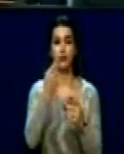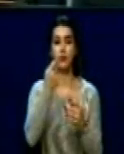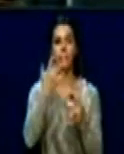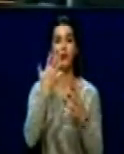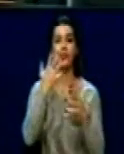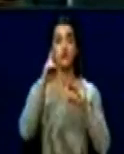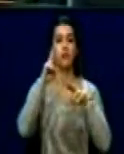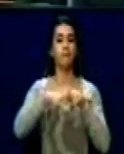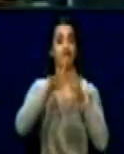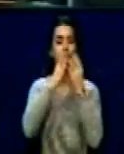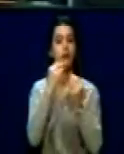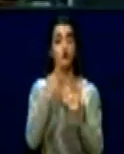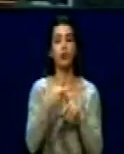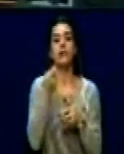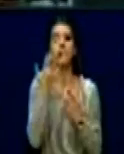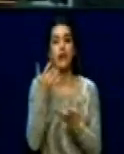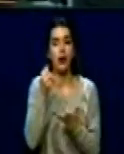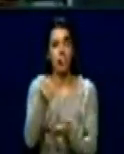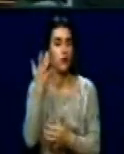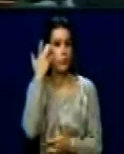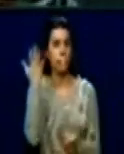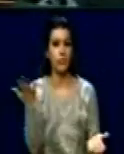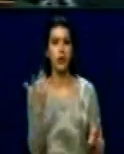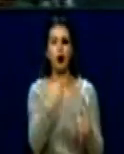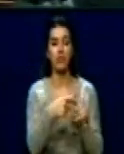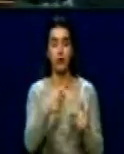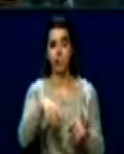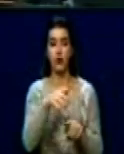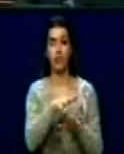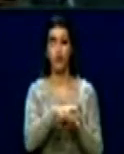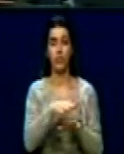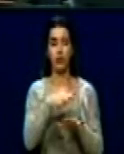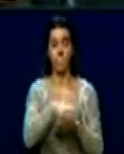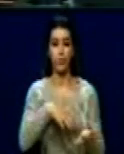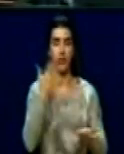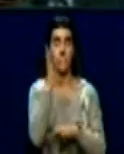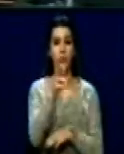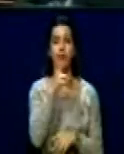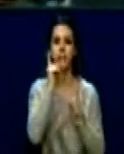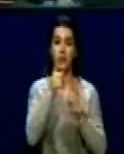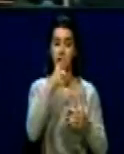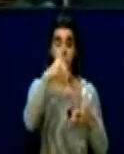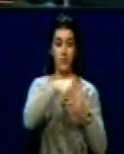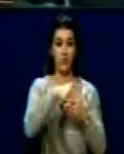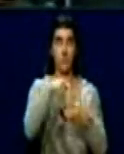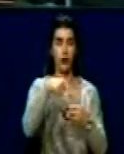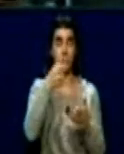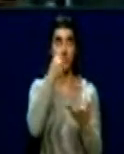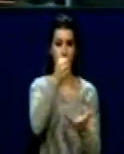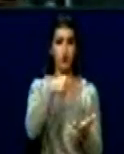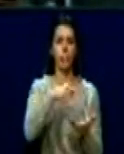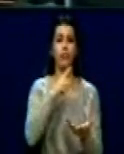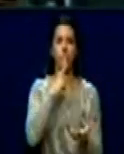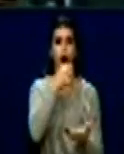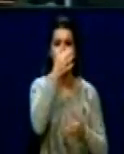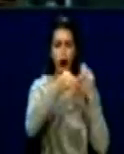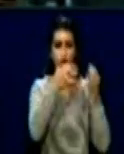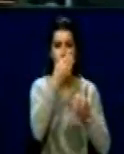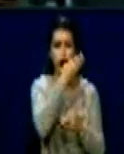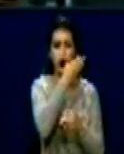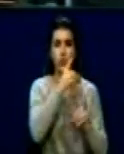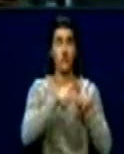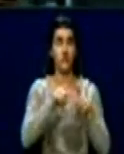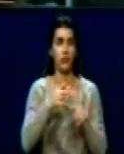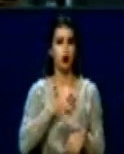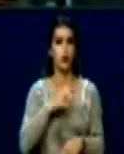e as sa do të jetë ky fond. Pra kërkohet nga deputetët e Kuvendit të Republikës së Kosovës ta votojnë një fond i cili do të kontrollohet nga Volini. Madje as pa i